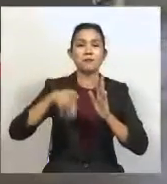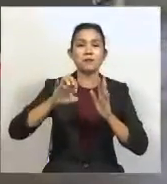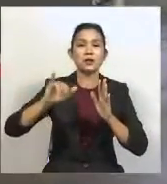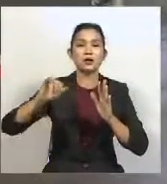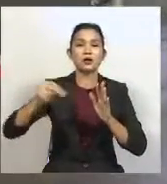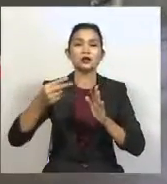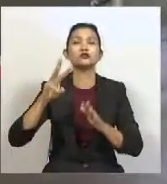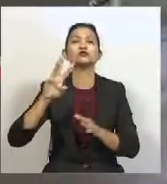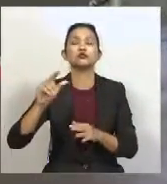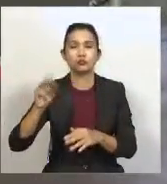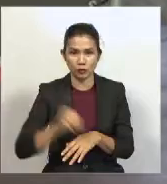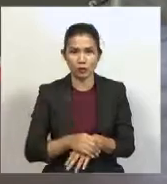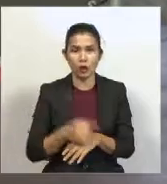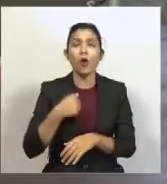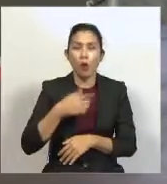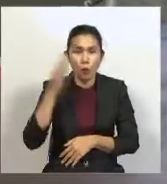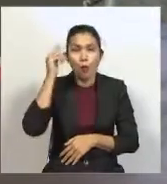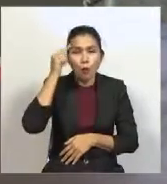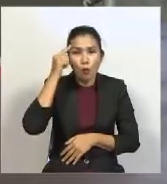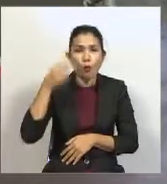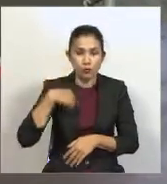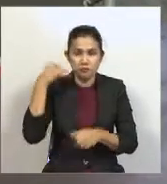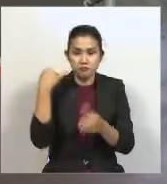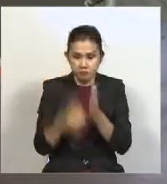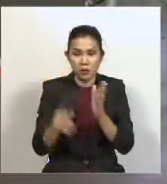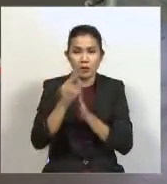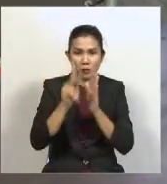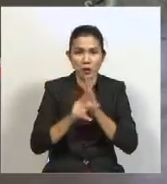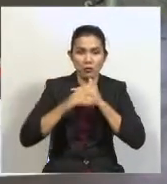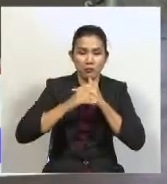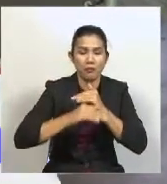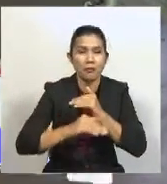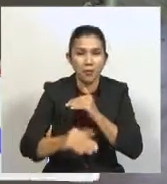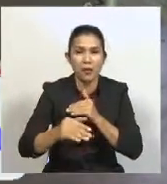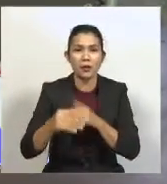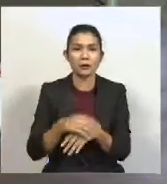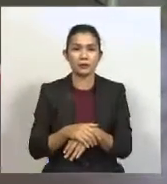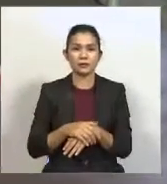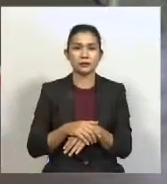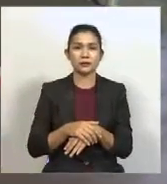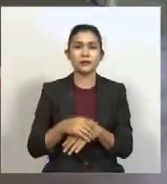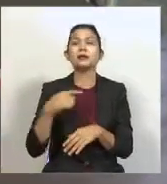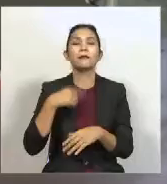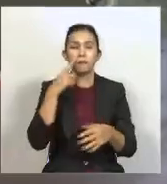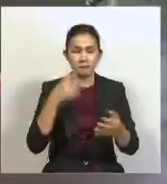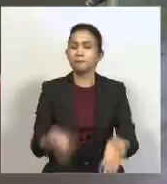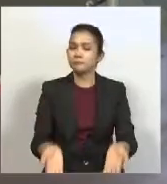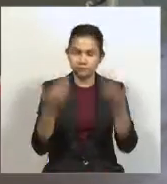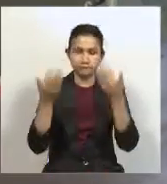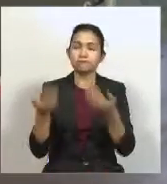ล้วว่าเราก็รู้ว่ามันเทลงไปในลำธารเนี่ยมันผิดกฎหมายอันนี้เราก็ดำเนินการรื้อเล